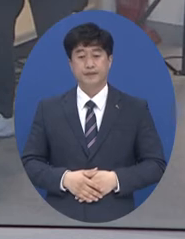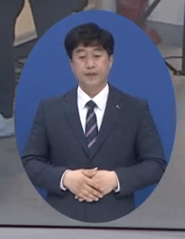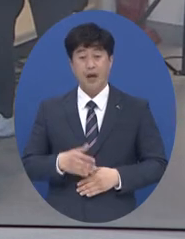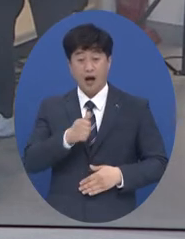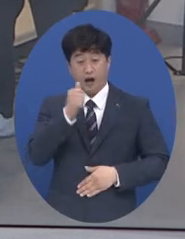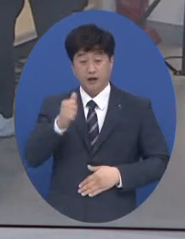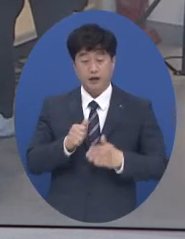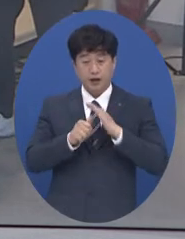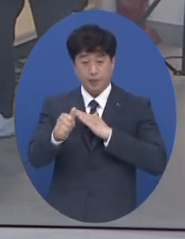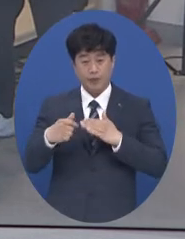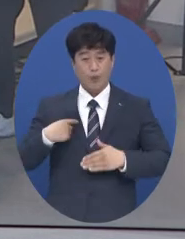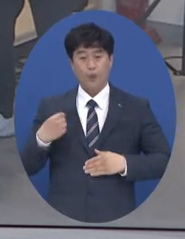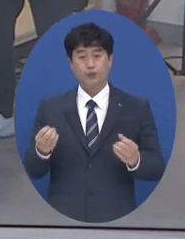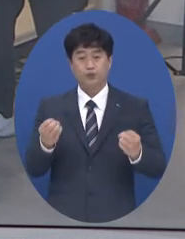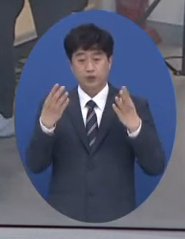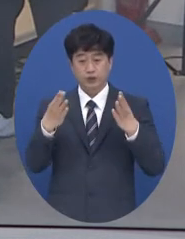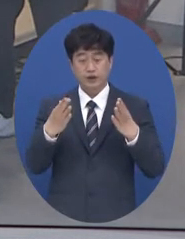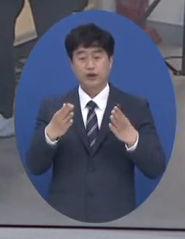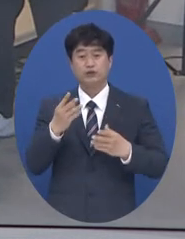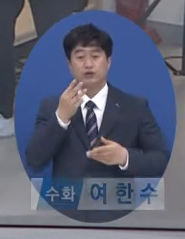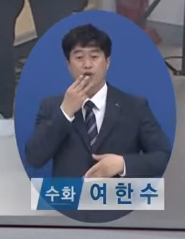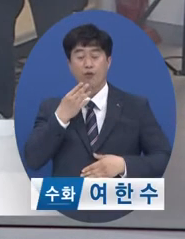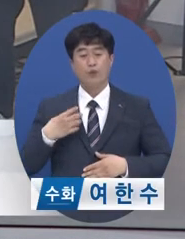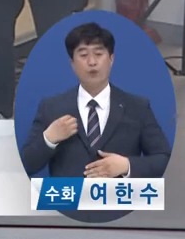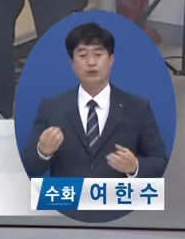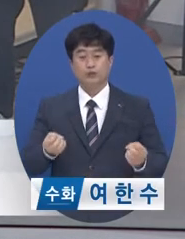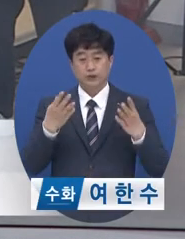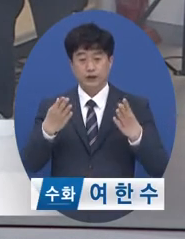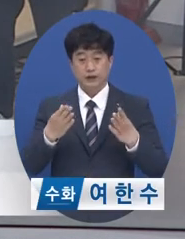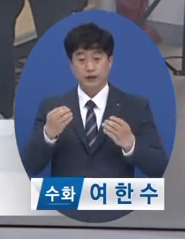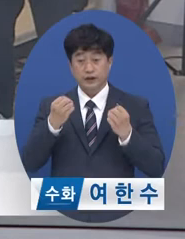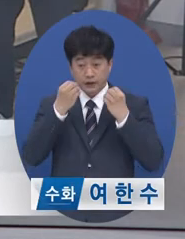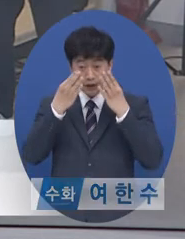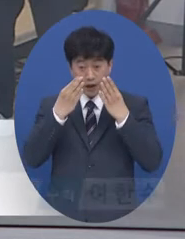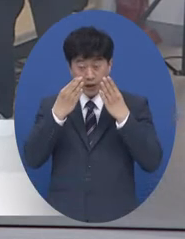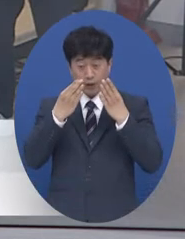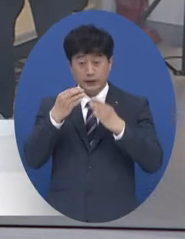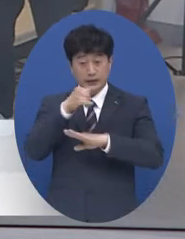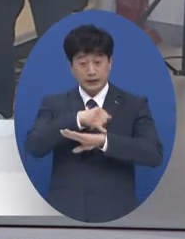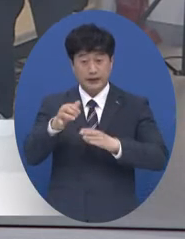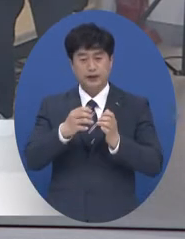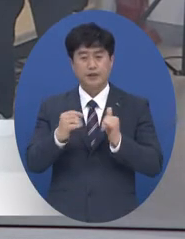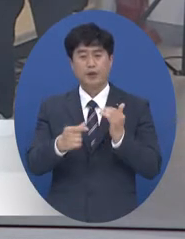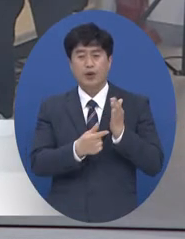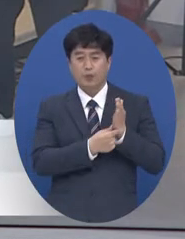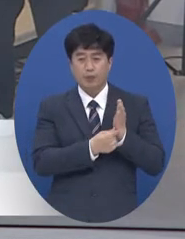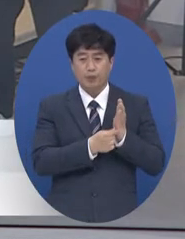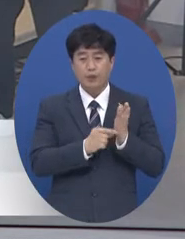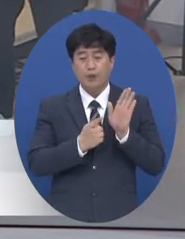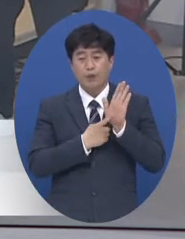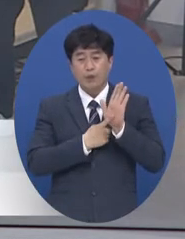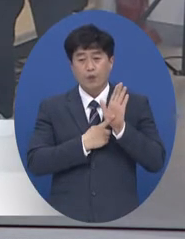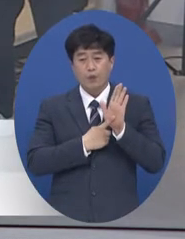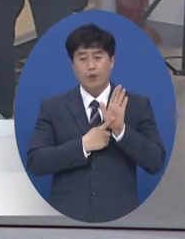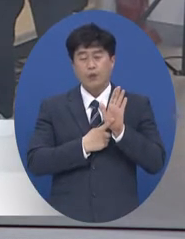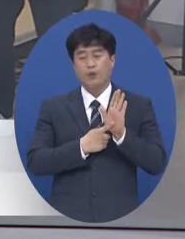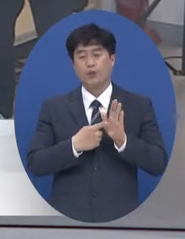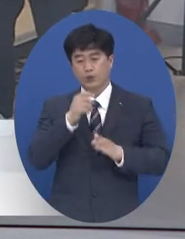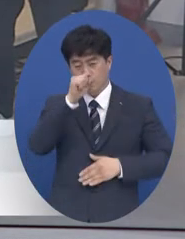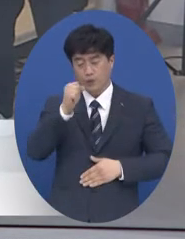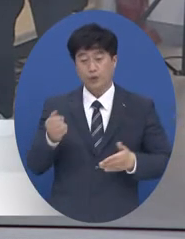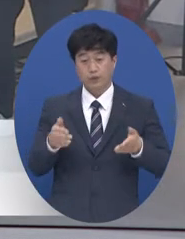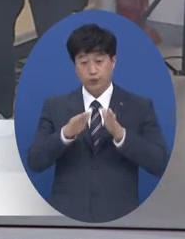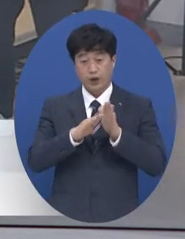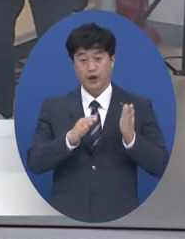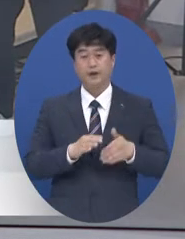아시아 대표 패션 쇼 서울 패션 위크는 신 증기 자녀에게는 브랜드를 홍보할 수 있는 꿈의 무대 인데요 이번 가을